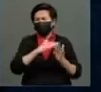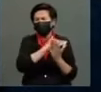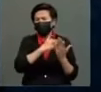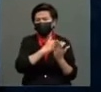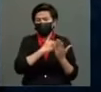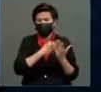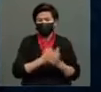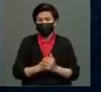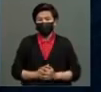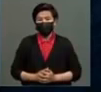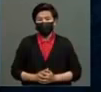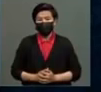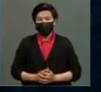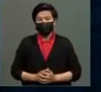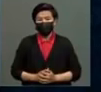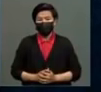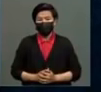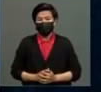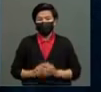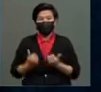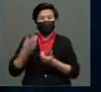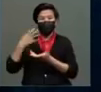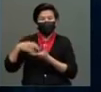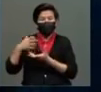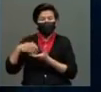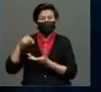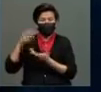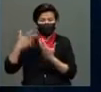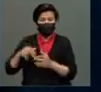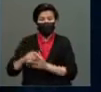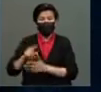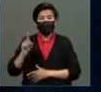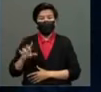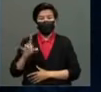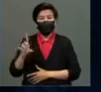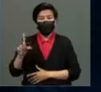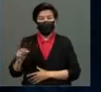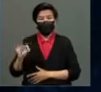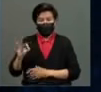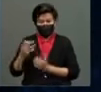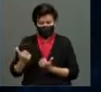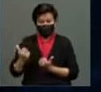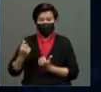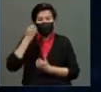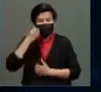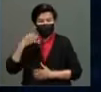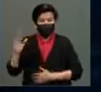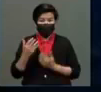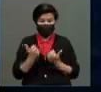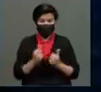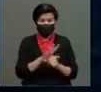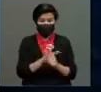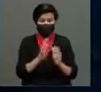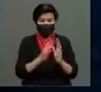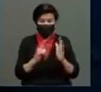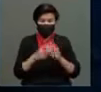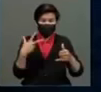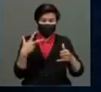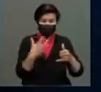นเป็น 1,829 อย่างที่ได้กล่าวไปแล้วนะครับฉีดวัคซีนครับตอนนี้เข็ม1สะสมอยู่